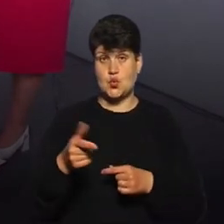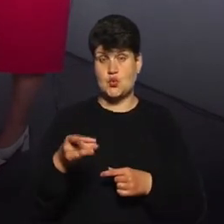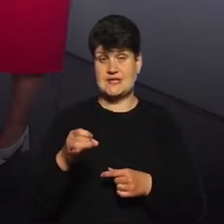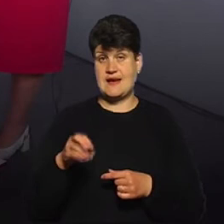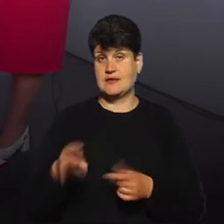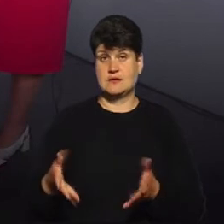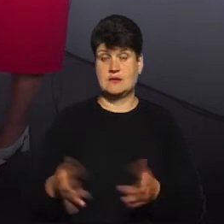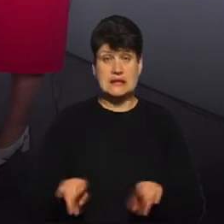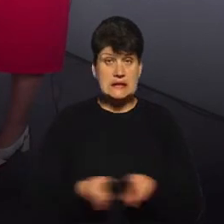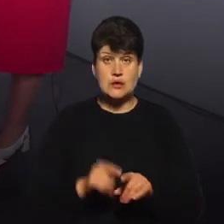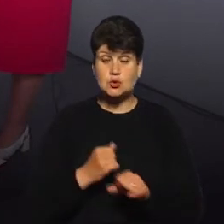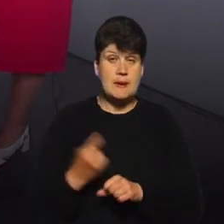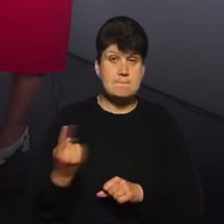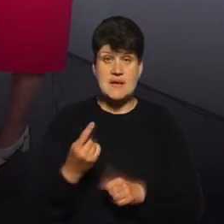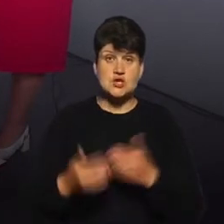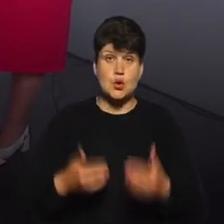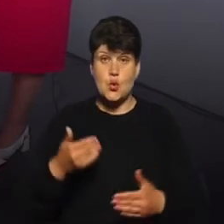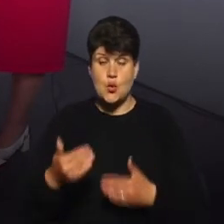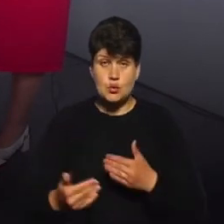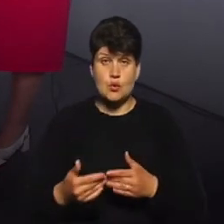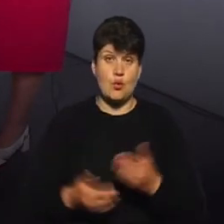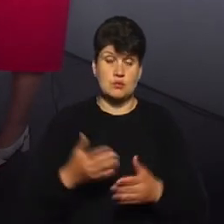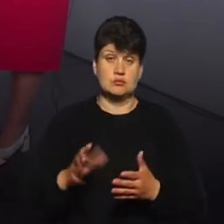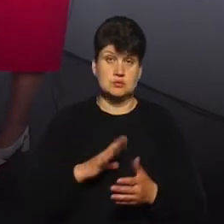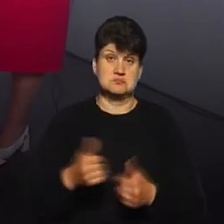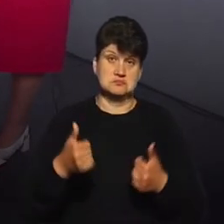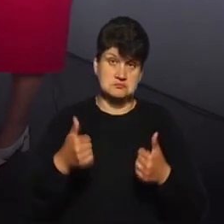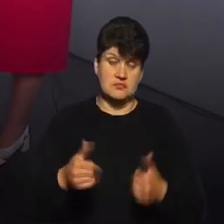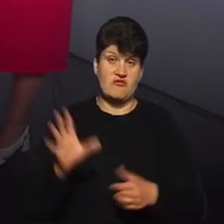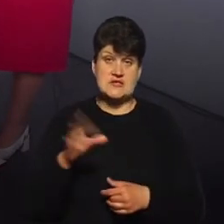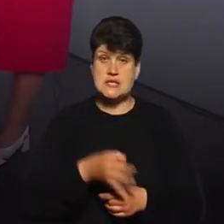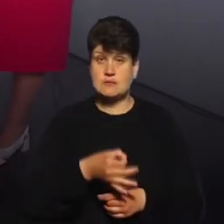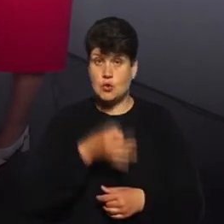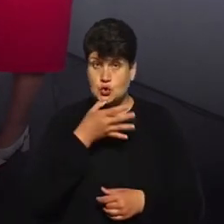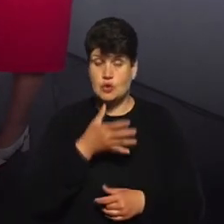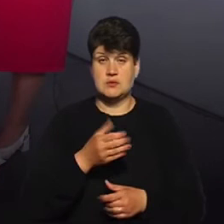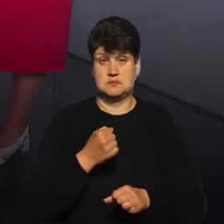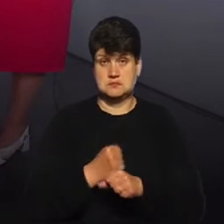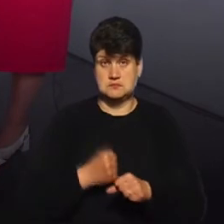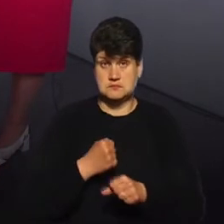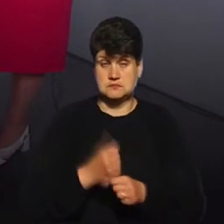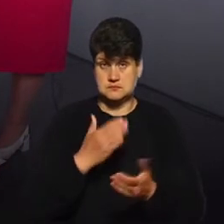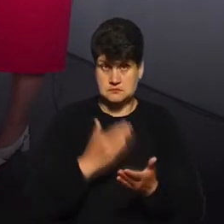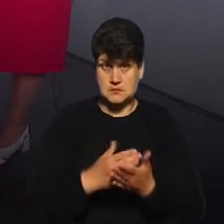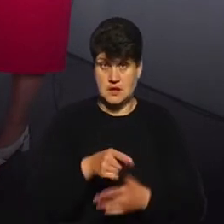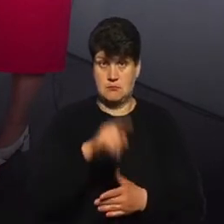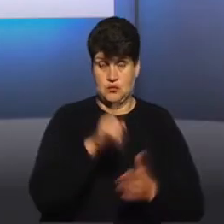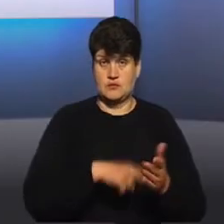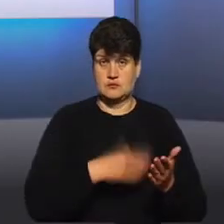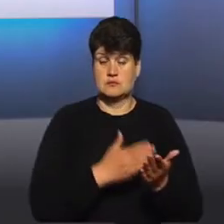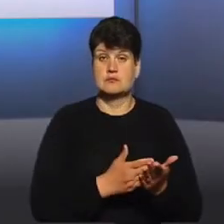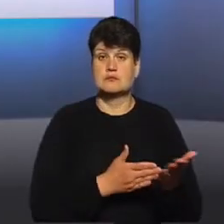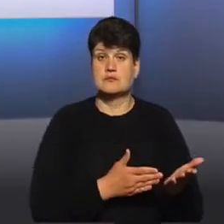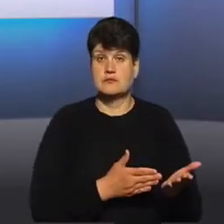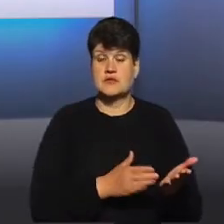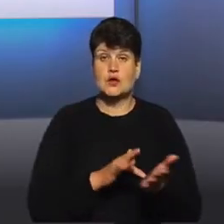кроки, кроки були вдалі, все сподобалось, інфраструктура запрацювала, і їм повірили. Туризм – це самі швидкі